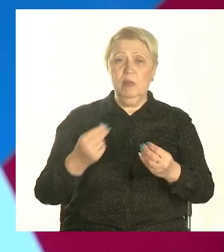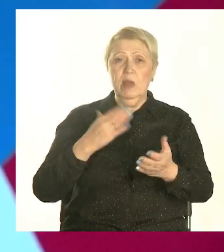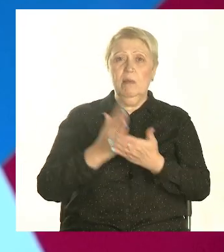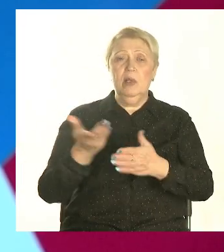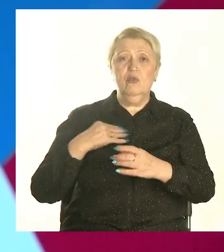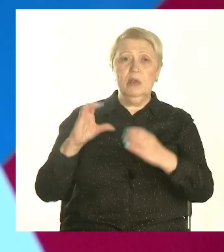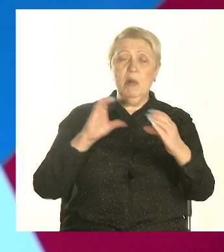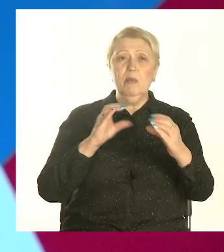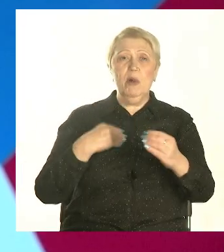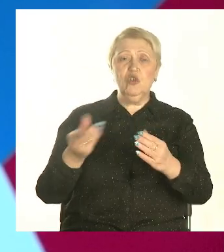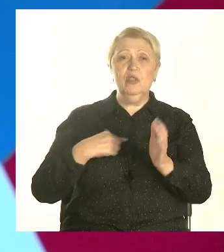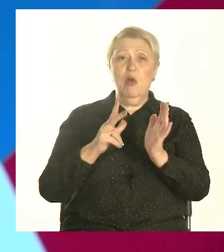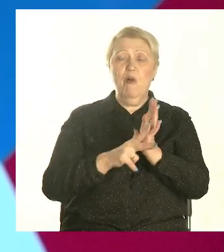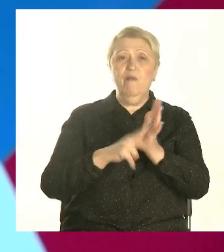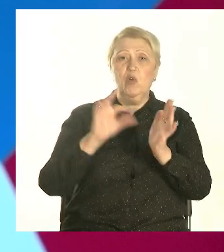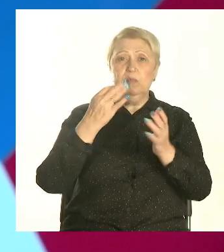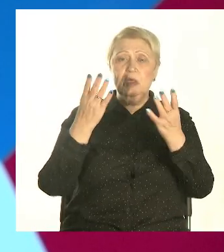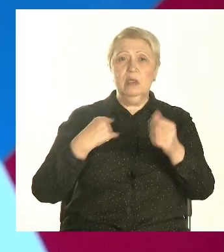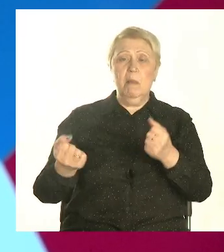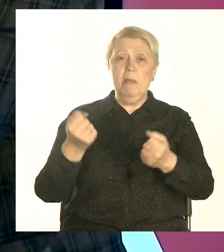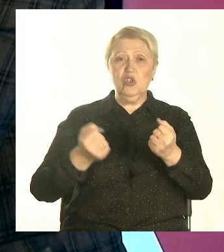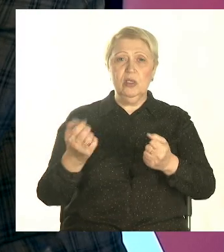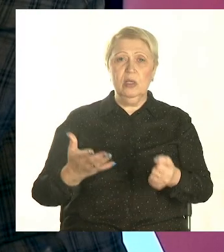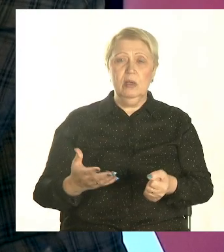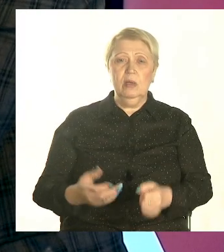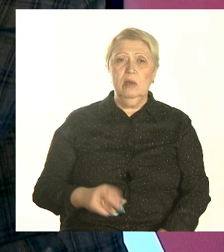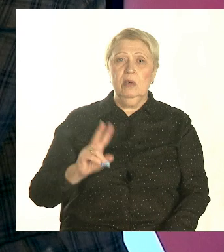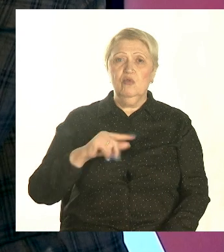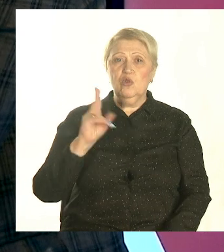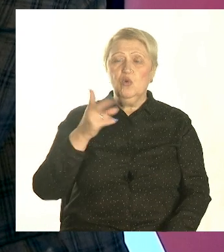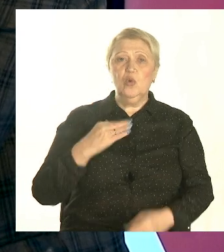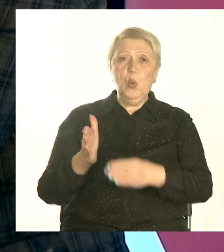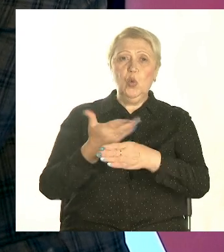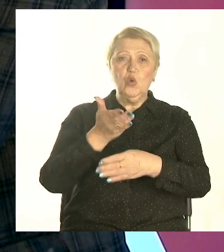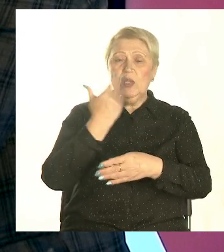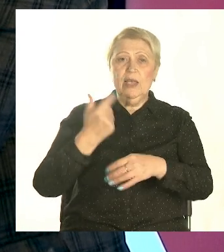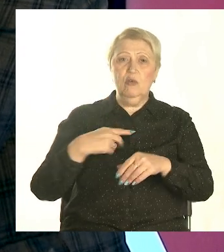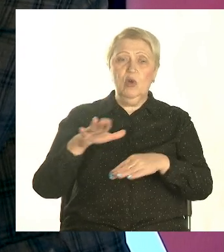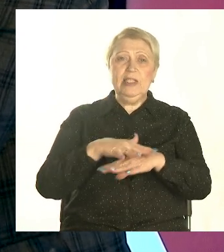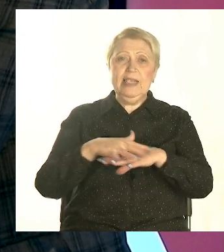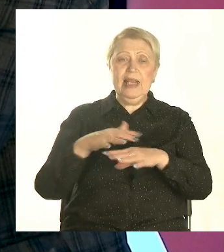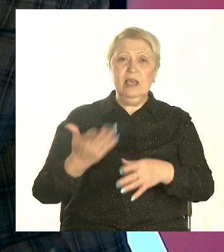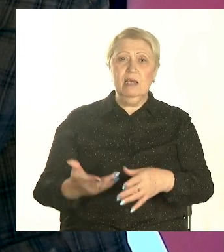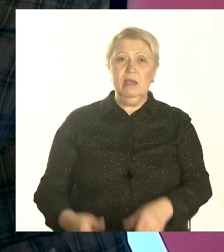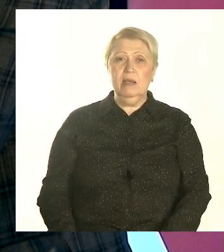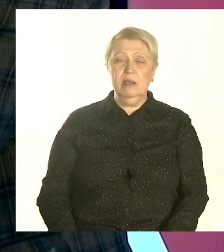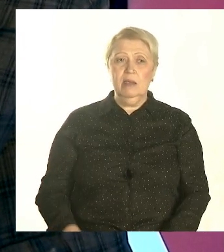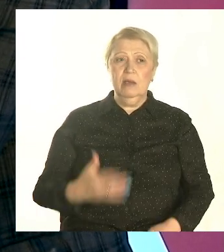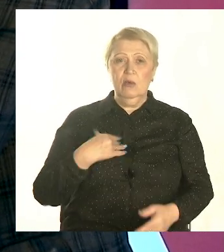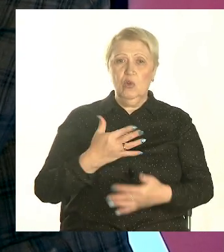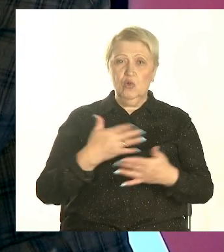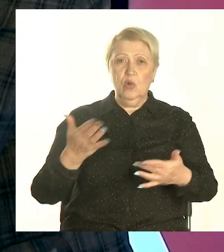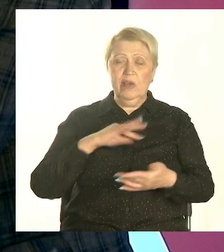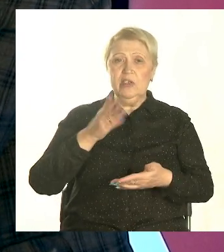это ровно столько же, сколько вчера, то, по идее, никто как будто бы не ушел с рынка. Со всеми ровно столько же договоров перезаключили.